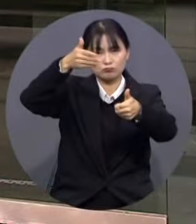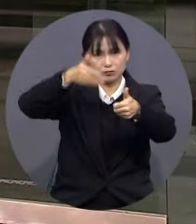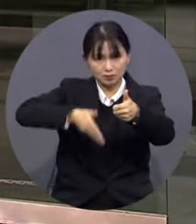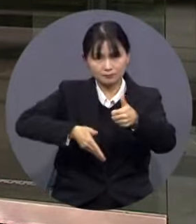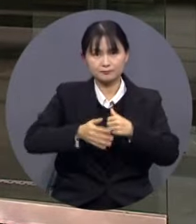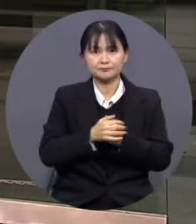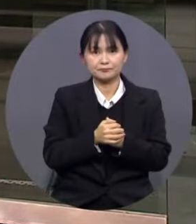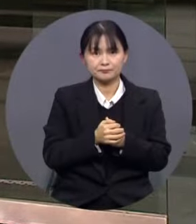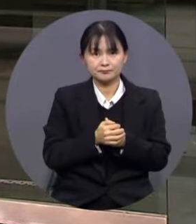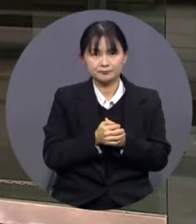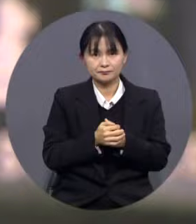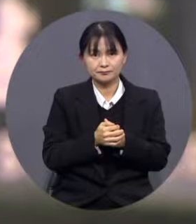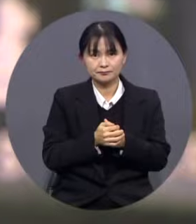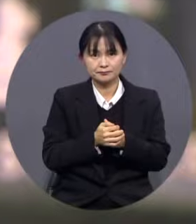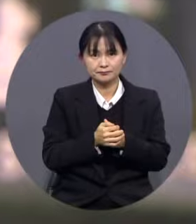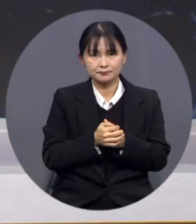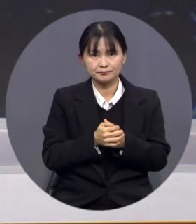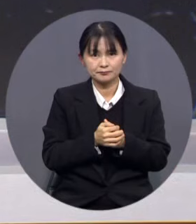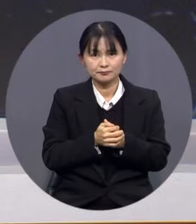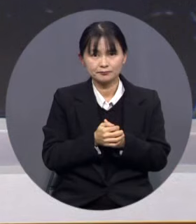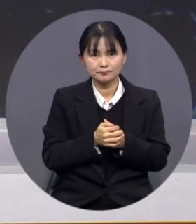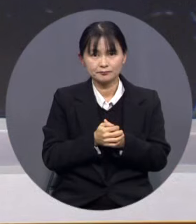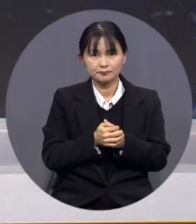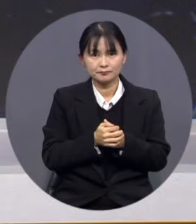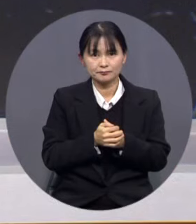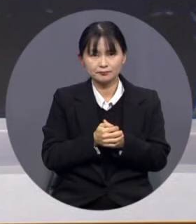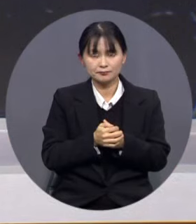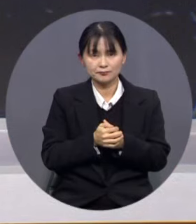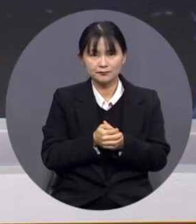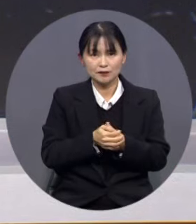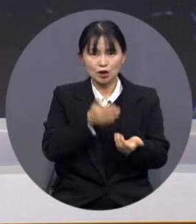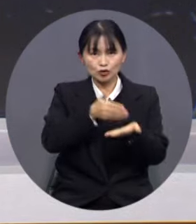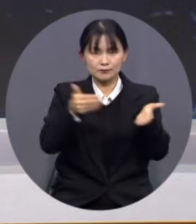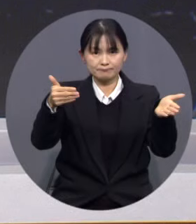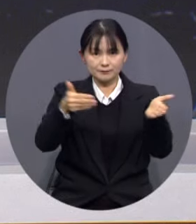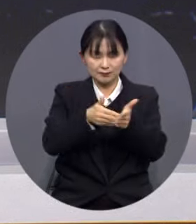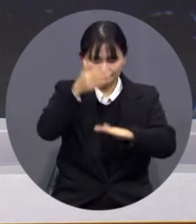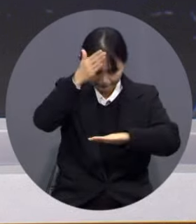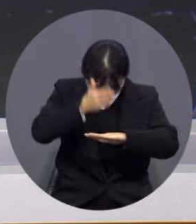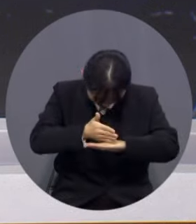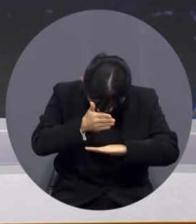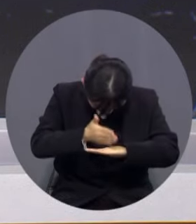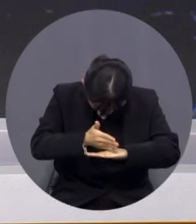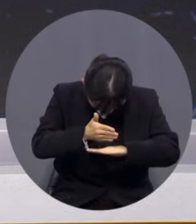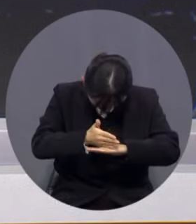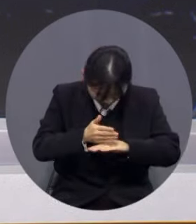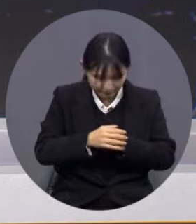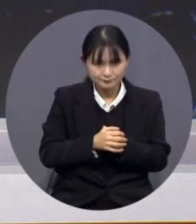재판부에 요청했습니다. 뉴스데스크 제주 마칩니다. 고맙습니다.